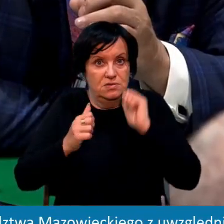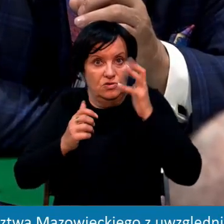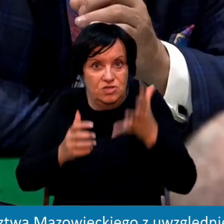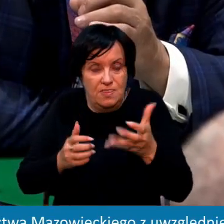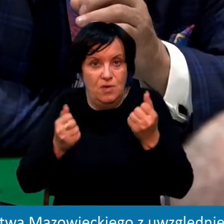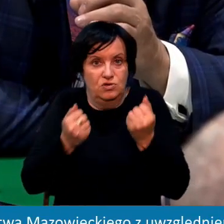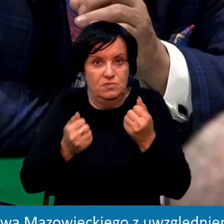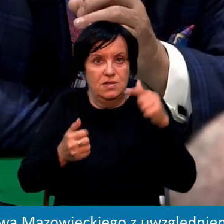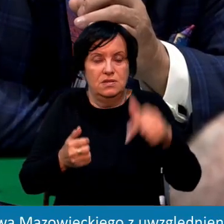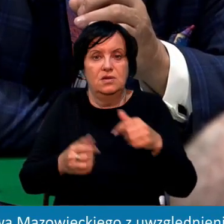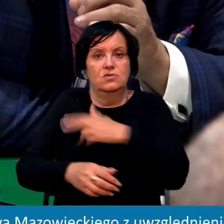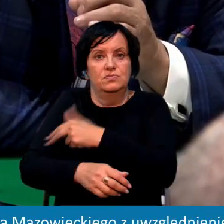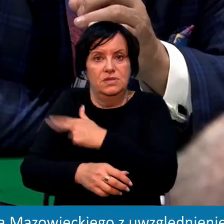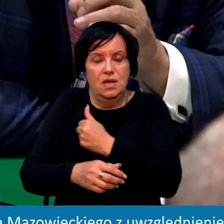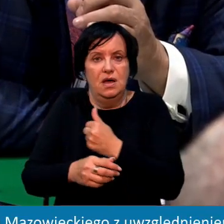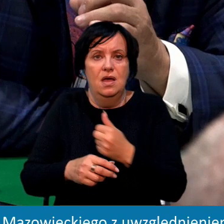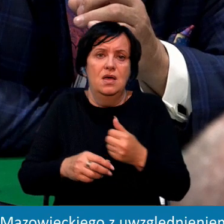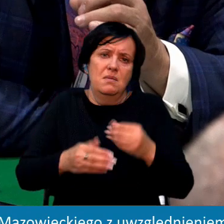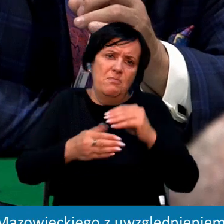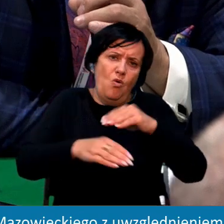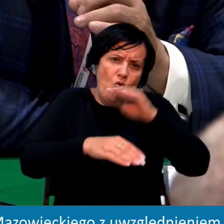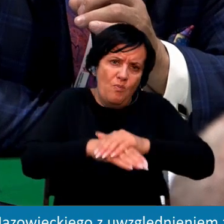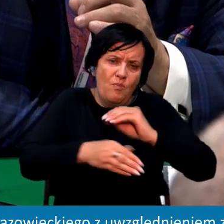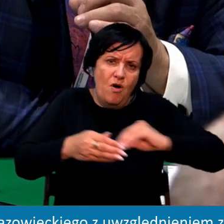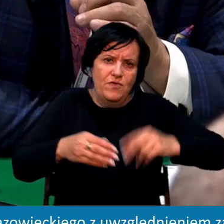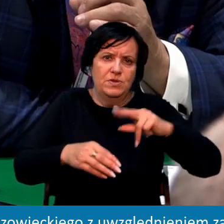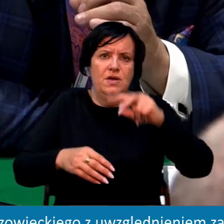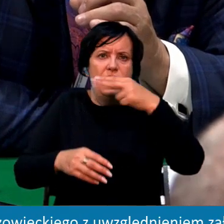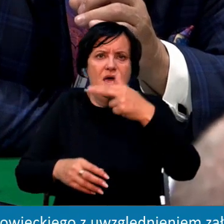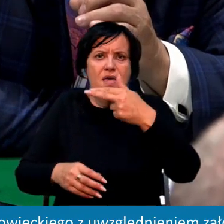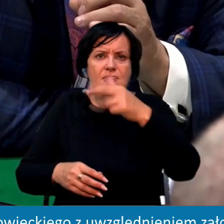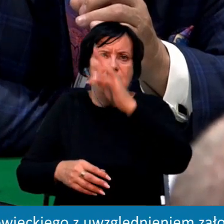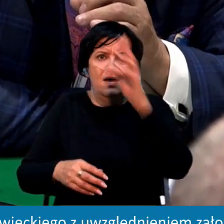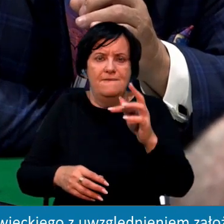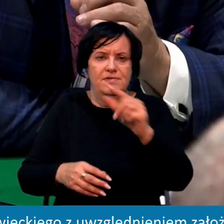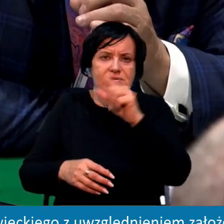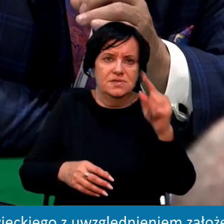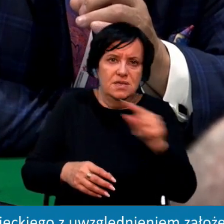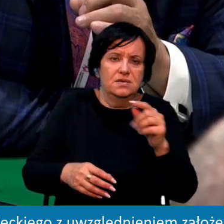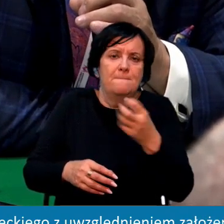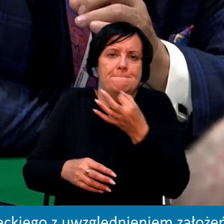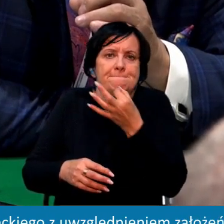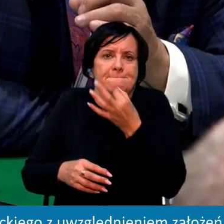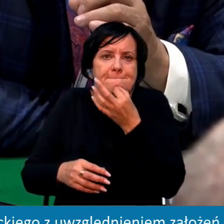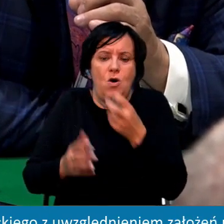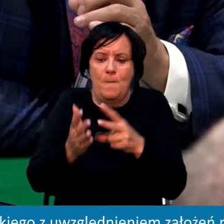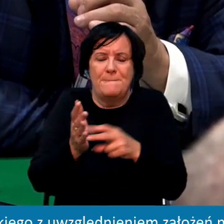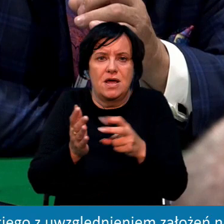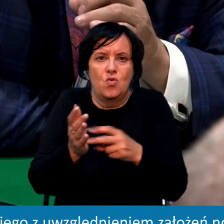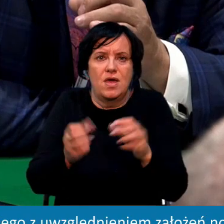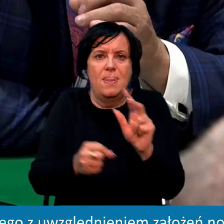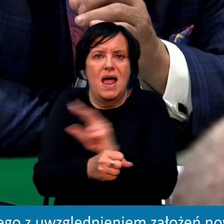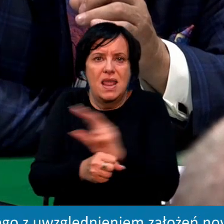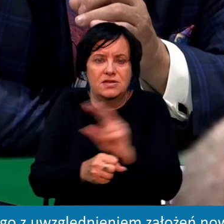Kontrakty otrzymywane z Narodowego Funduszu Zdrowia, te, które nam płacą za świadczenie usług, nie wystarczają na leczenie